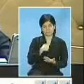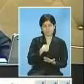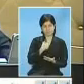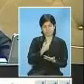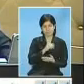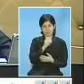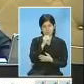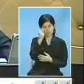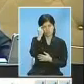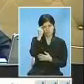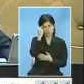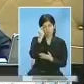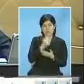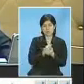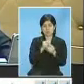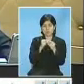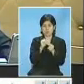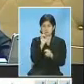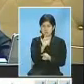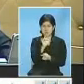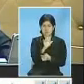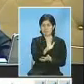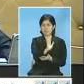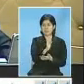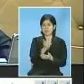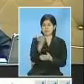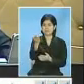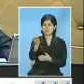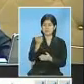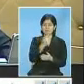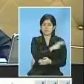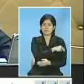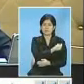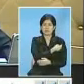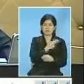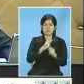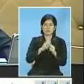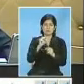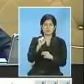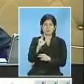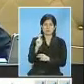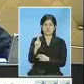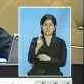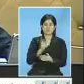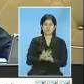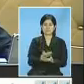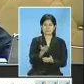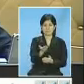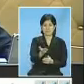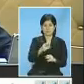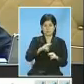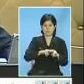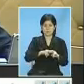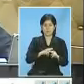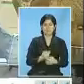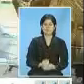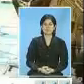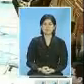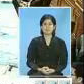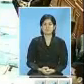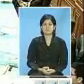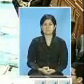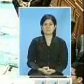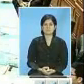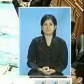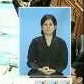ใส่ร้ายนะครับเชิญคุณหมอสุกิจครับ คุณสุนัยนั่งลงก่อนครับเดี๋ยวมีผู้ประท้วงอยู่